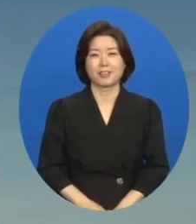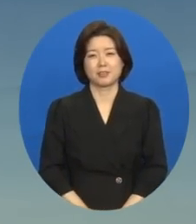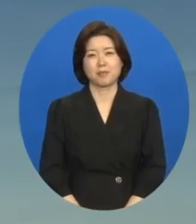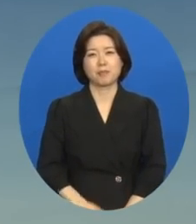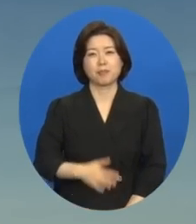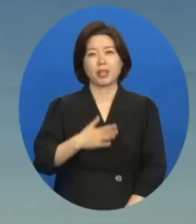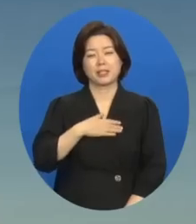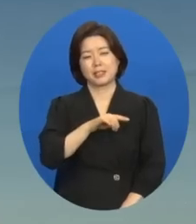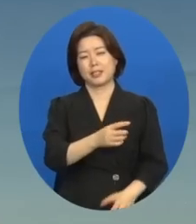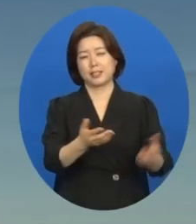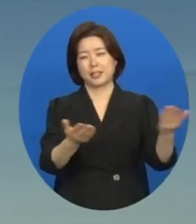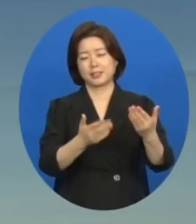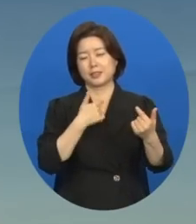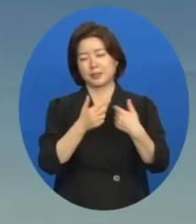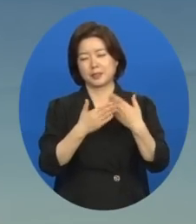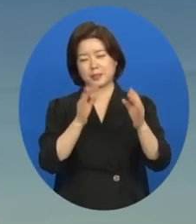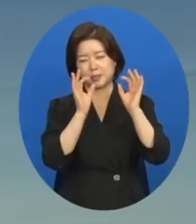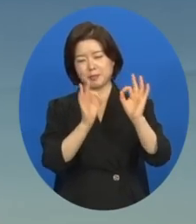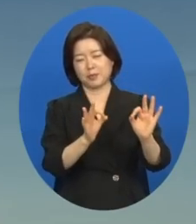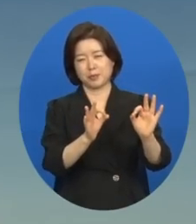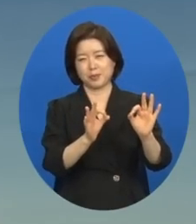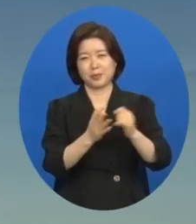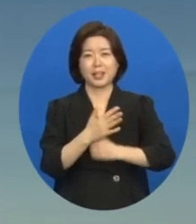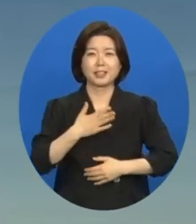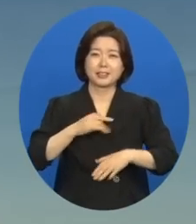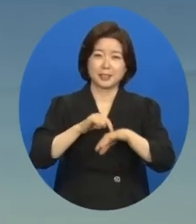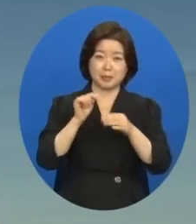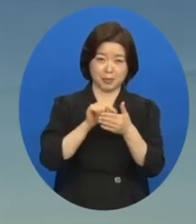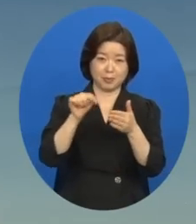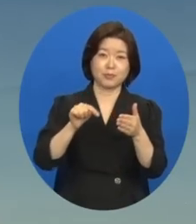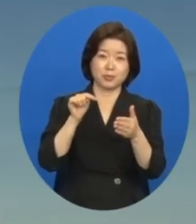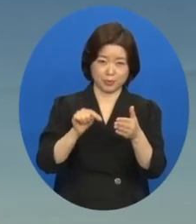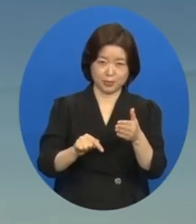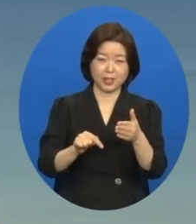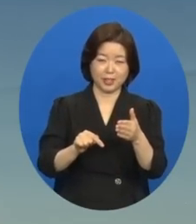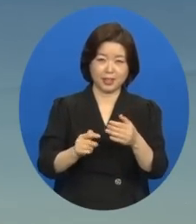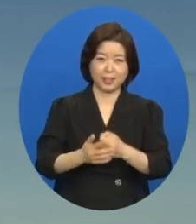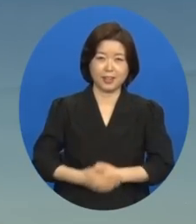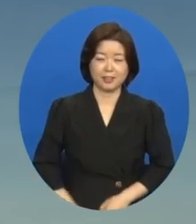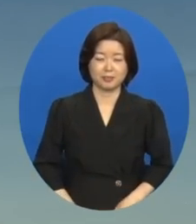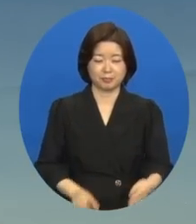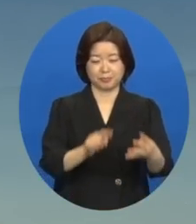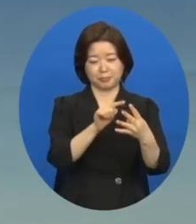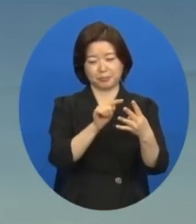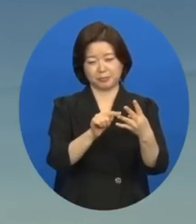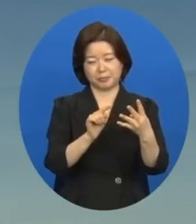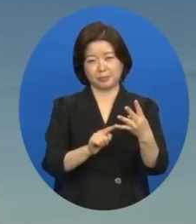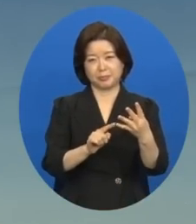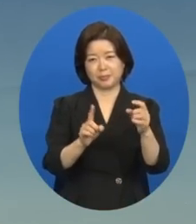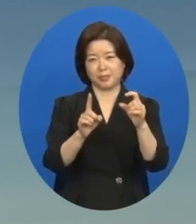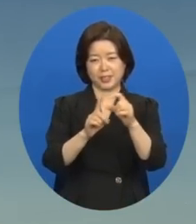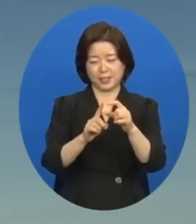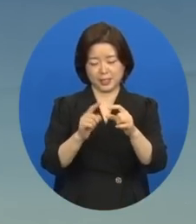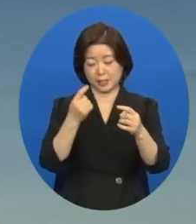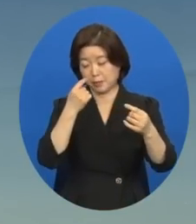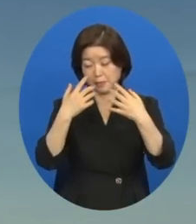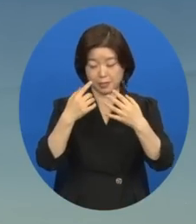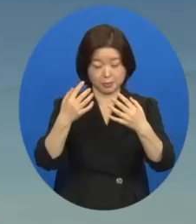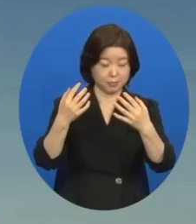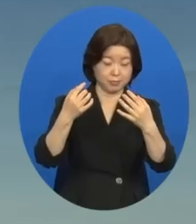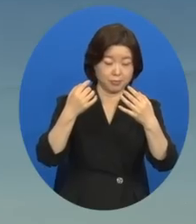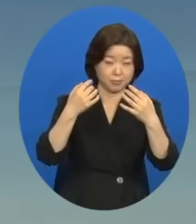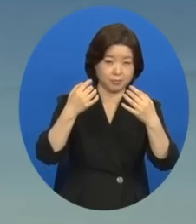제가 그 일을 그렇게 겪으면서 제 마음 가운데 그 네 자로 된 단어가 하나 생각이 선명하게 들어왔어요.